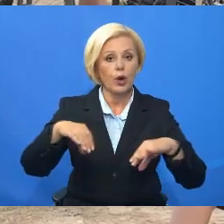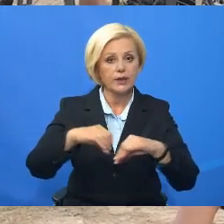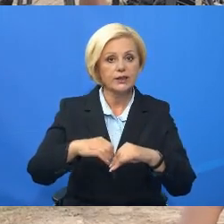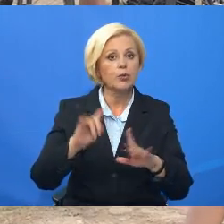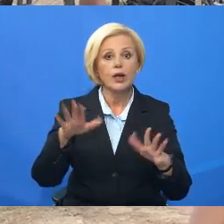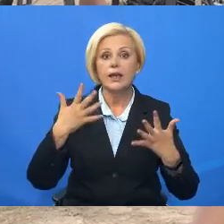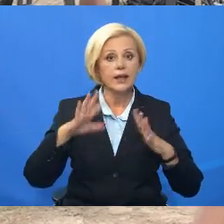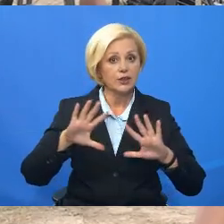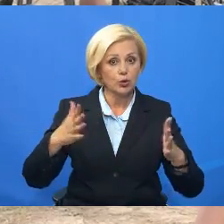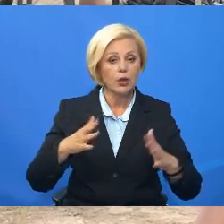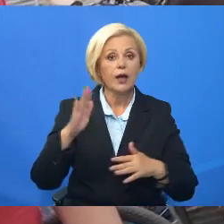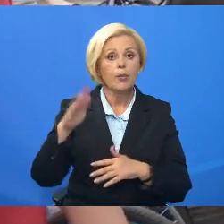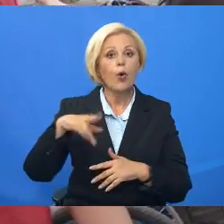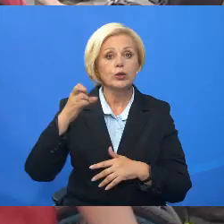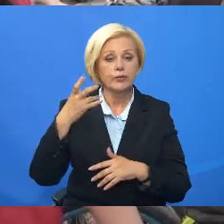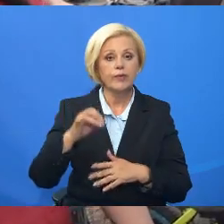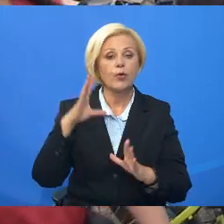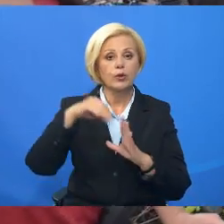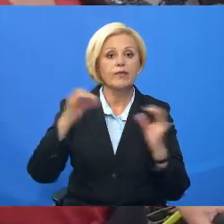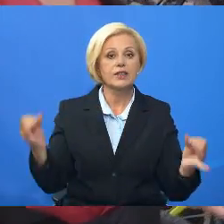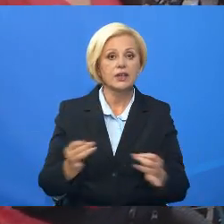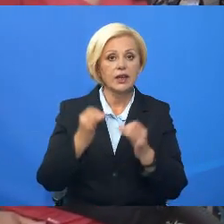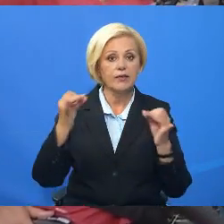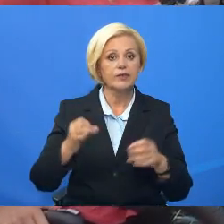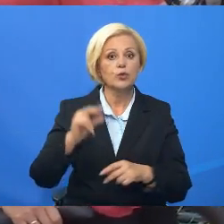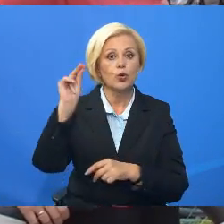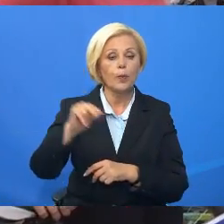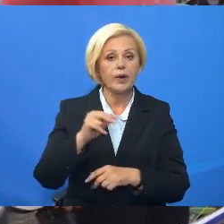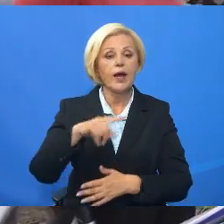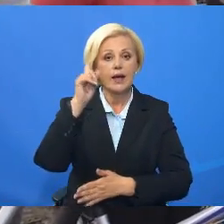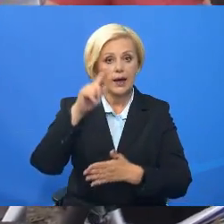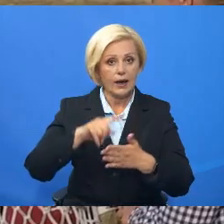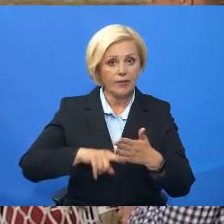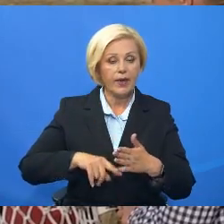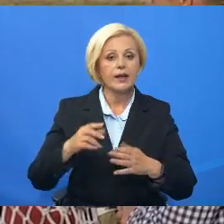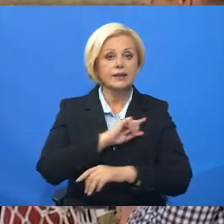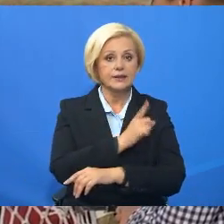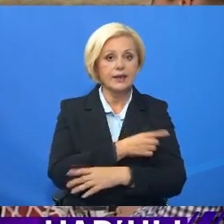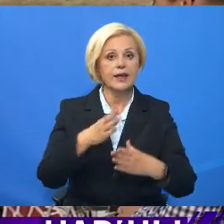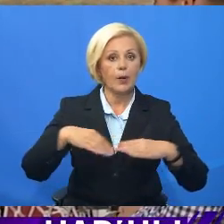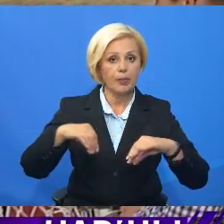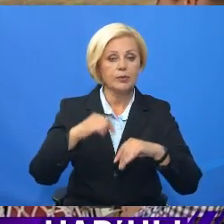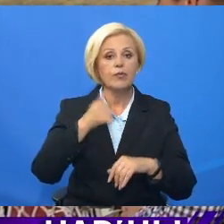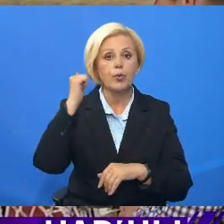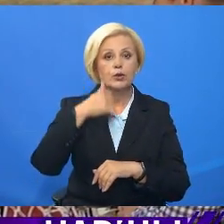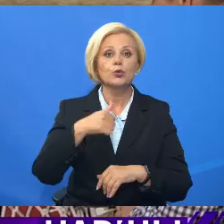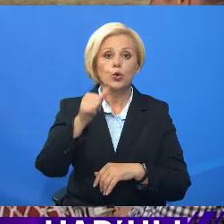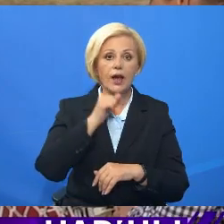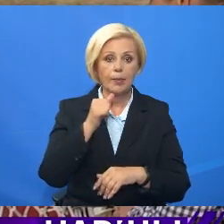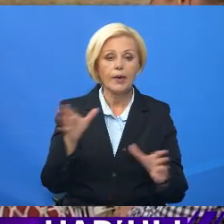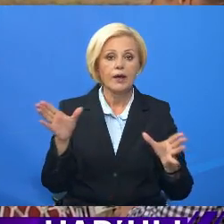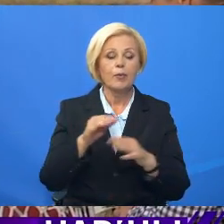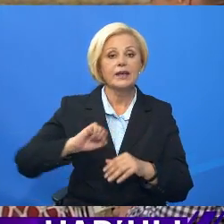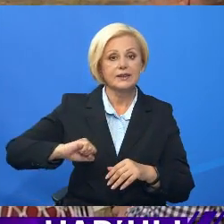выпадкова. Пётр і Феўронія ўвайшлі ў гісторыю праваславія як сімвал вернасці і моцнай сям'і. Я в прошлом году попробовала нас, подруга подбила